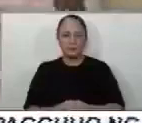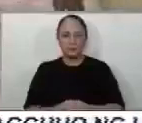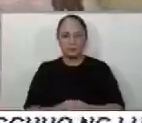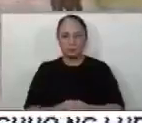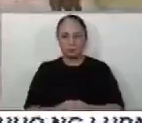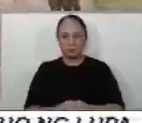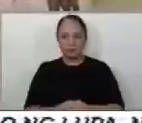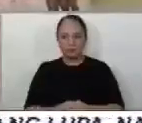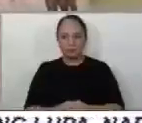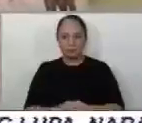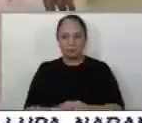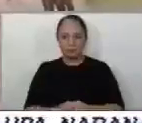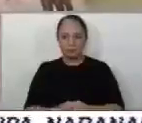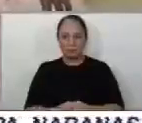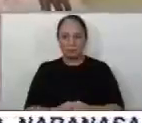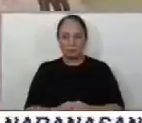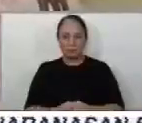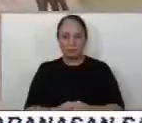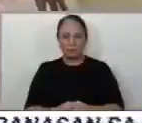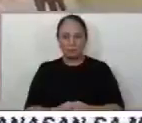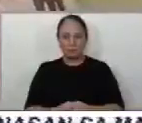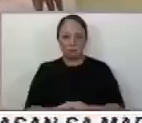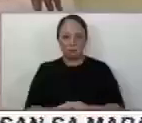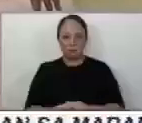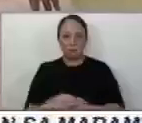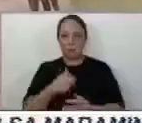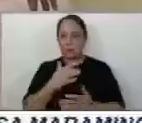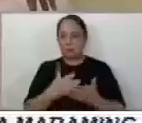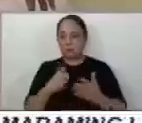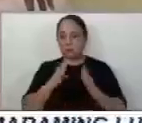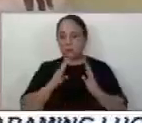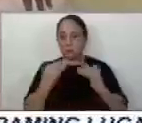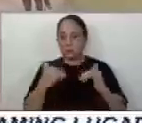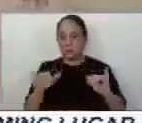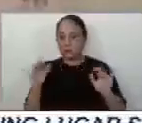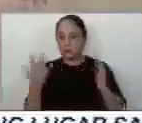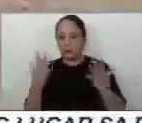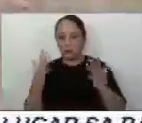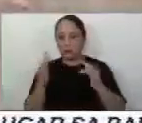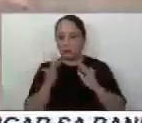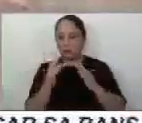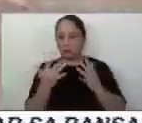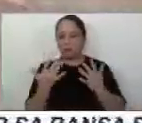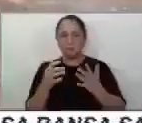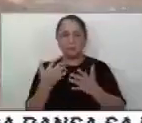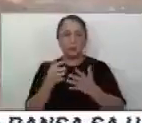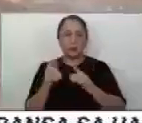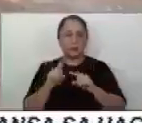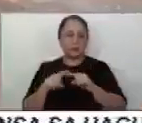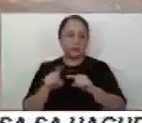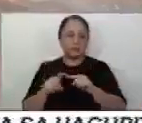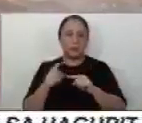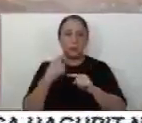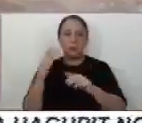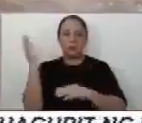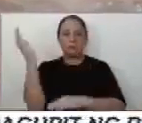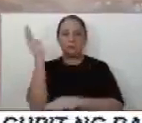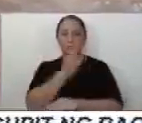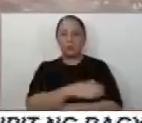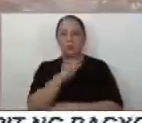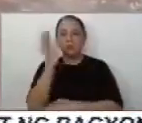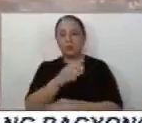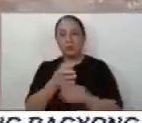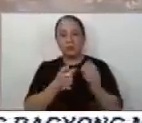response intervention. Ito po'y upang matiyak na natutugunan ang pangangailangan ng mga tao at napaghandaan ang rehabilitation efforts